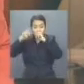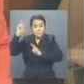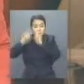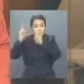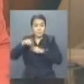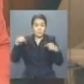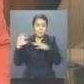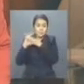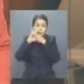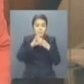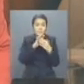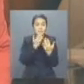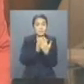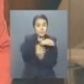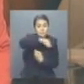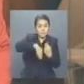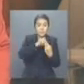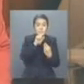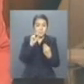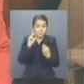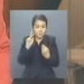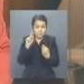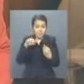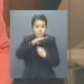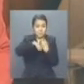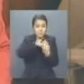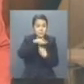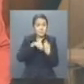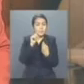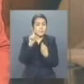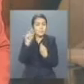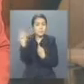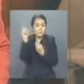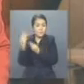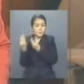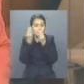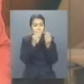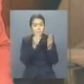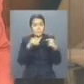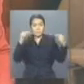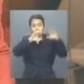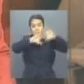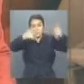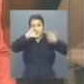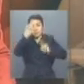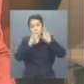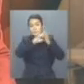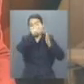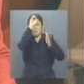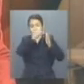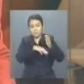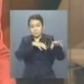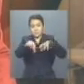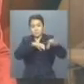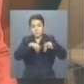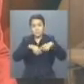องค์กรของกรุงเทพโพค่ะที่ระบุว่านักเศรษฐศาสตร์ให้คะแนนรัฐบาลด้านการบริหารงานด้านเศรษฐกิจสอบตกค่ะโดยเฉพาะการดูแลเส